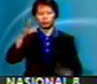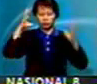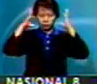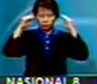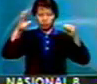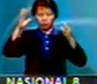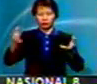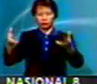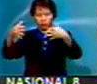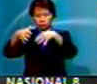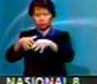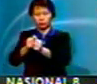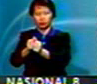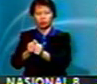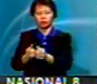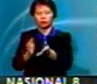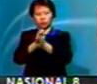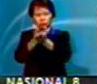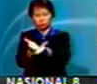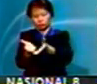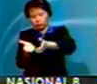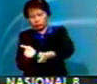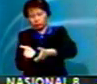akan dikumpul dan dibukukan.